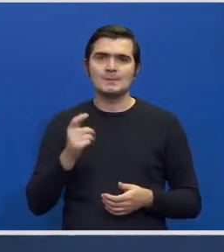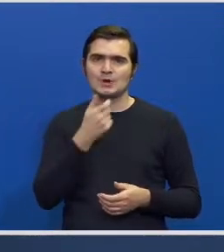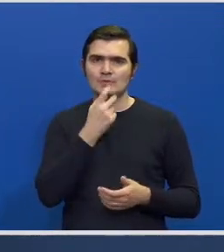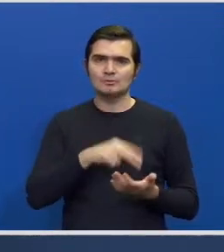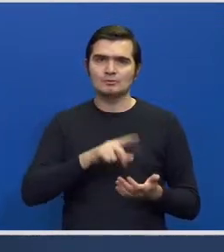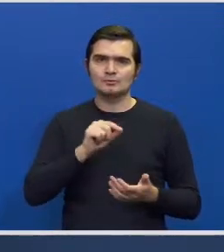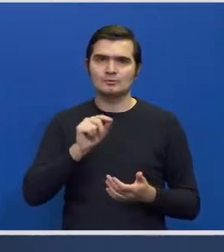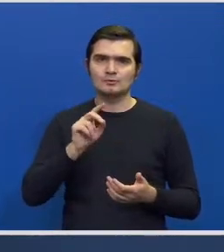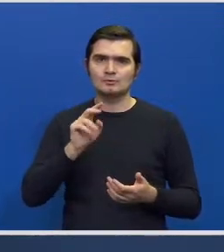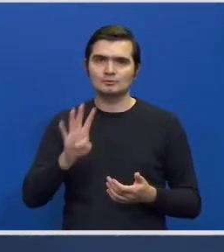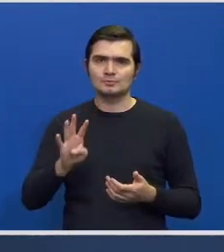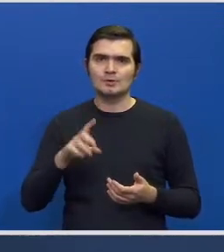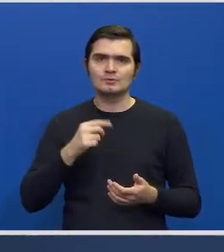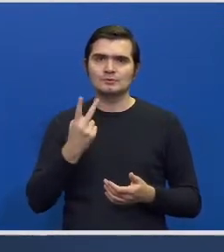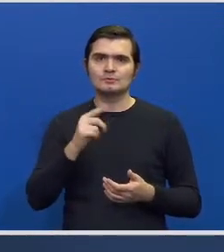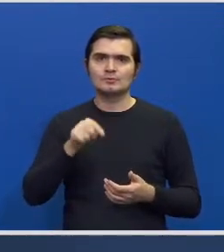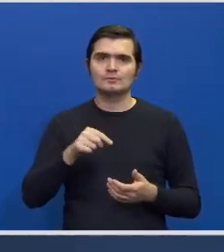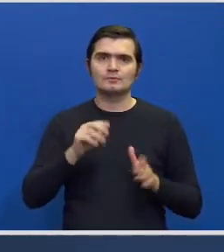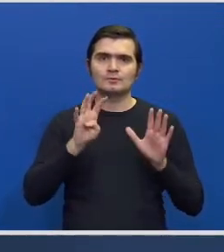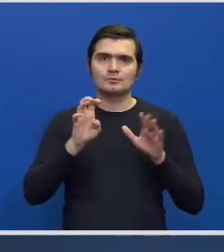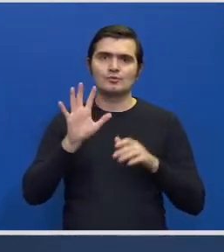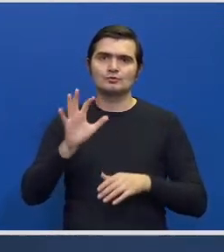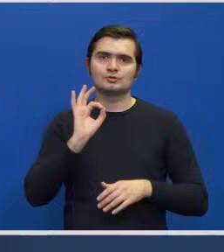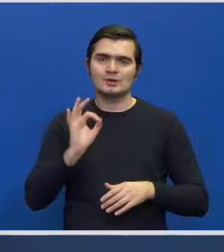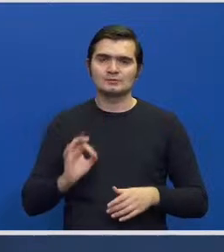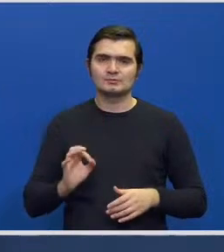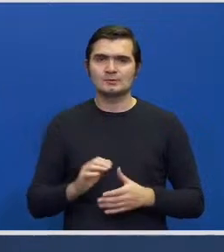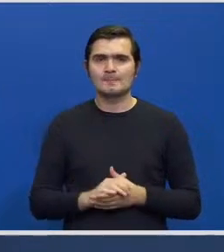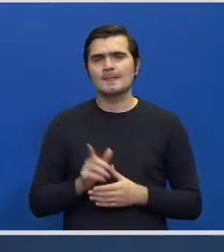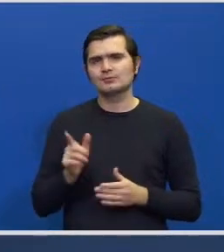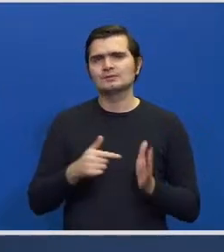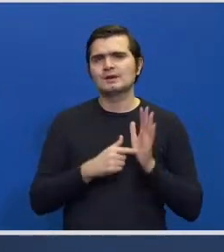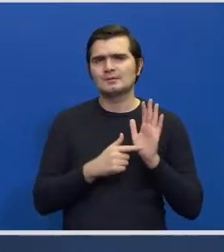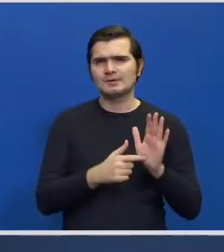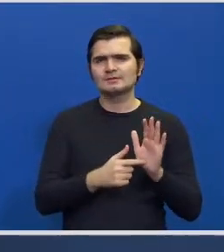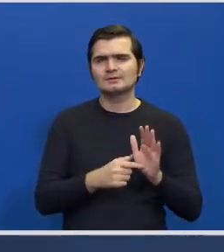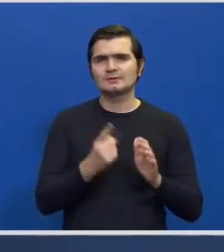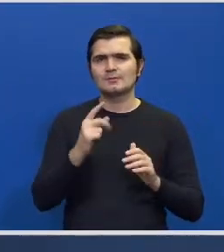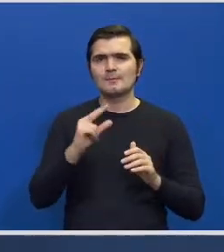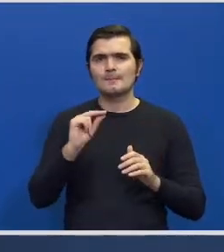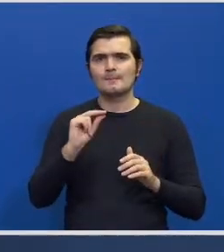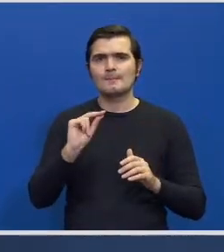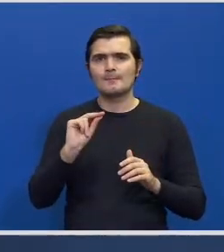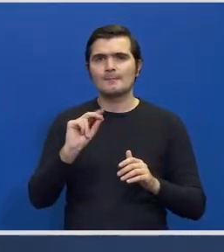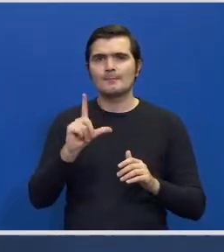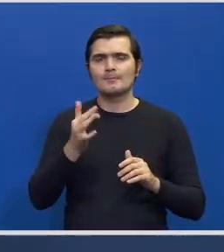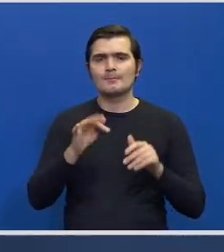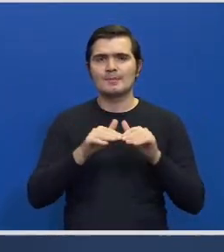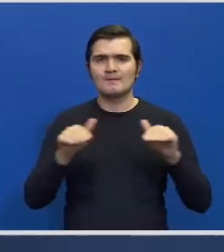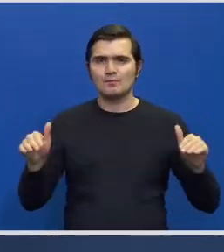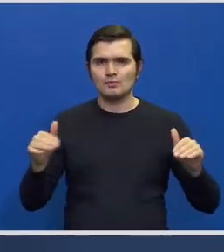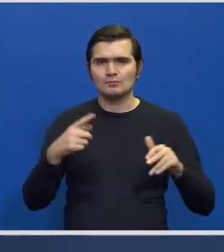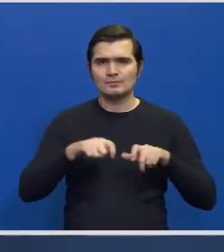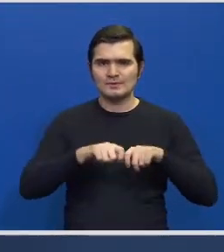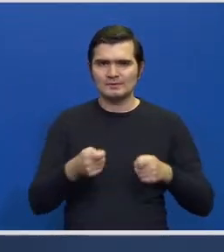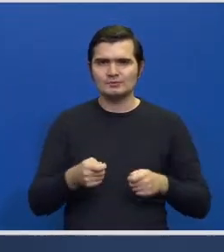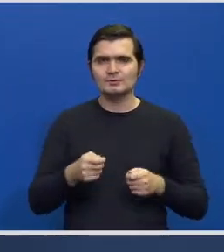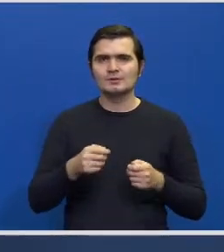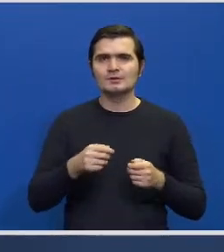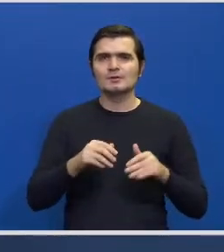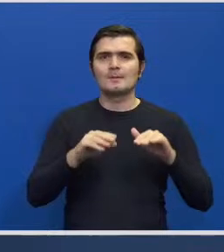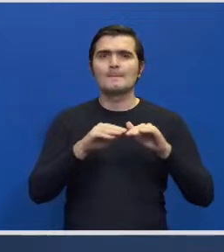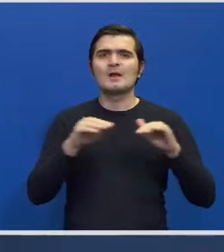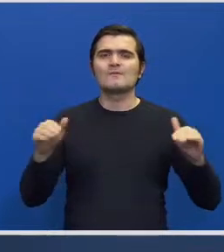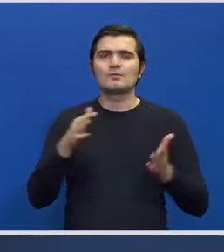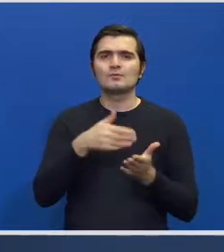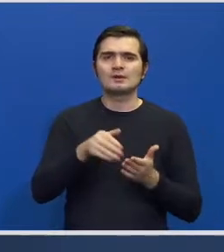4,40%. La sută din PIB, iar în anul 2024 de 2,95. Reprezintă acest plafon deficitul pe